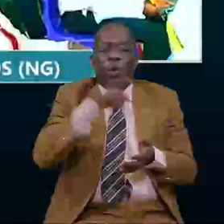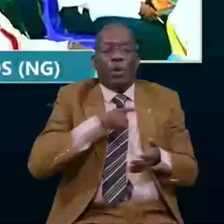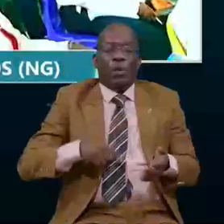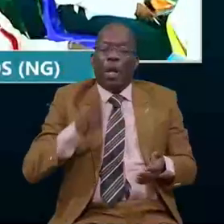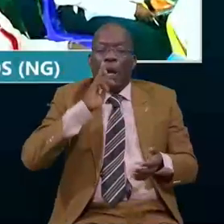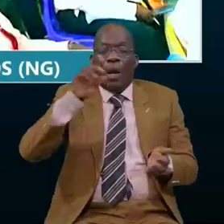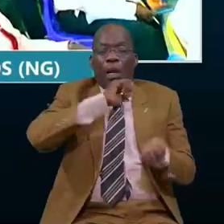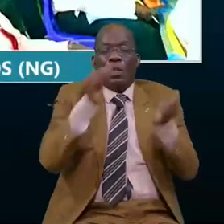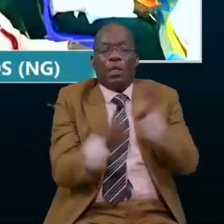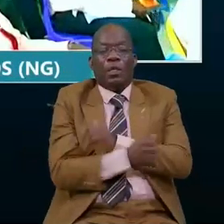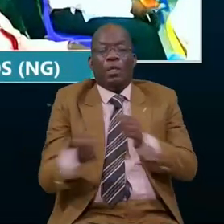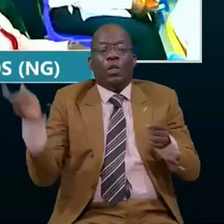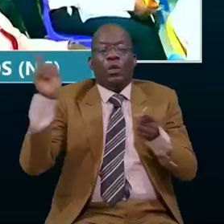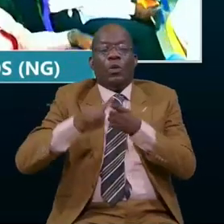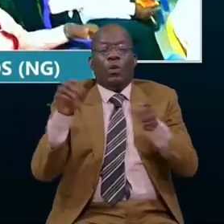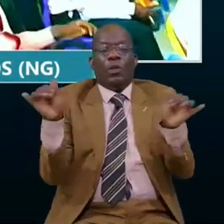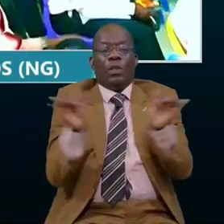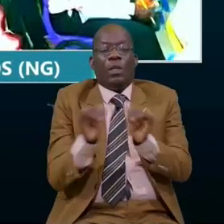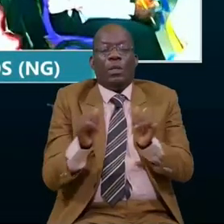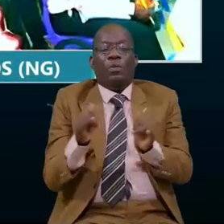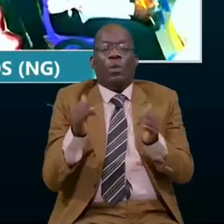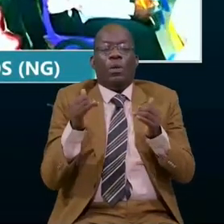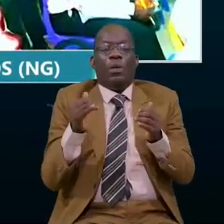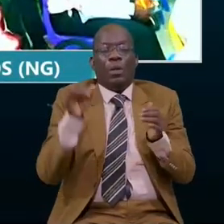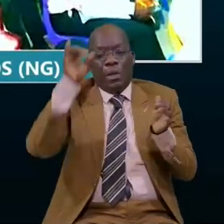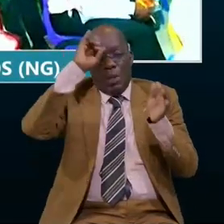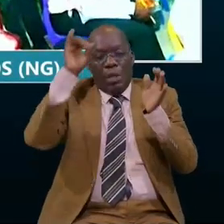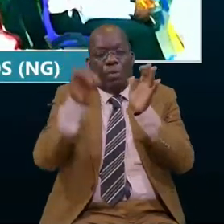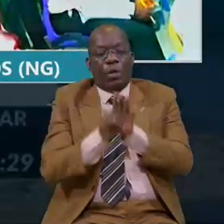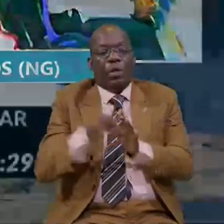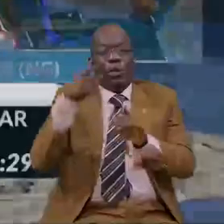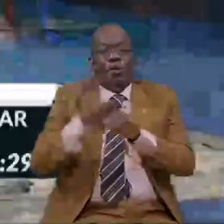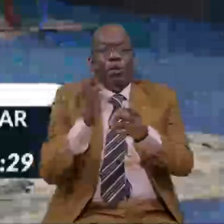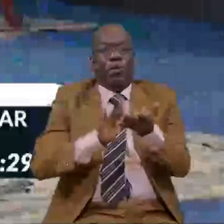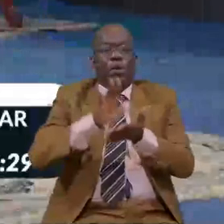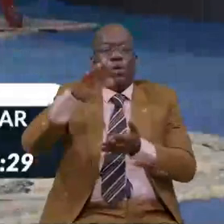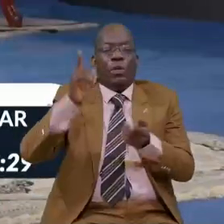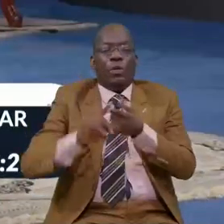comme dans un miroir, la gloire du Seigneur. Nous sommes transformés à la même image